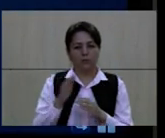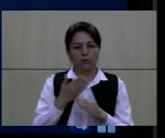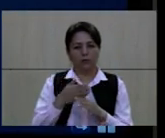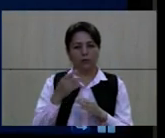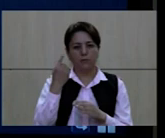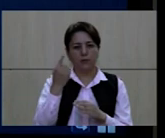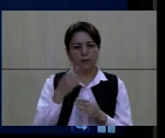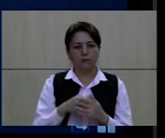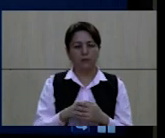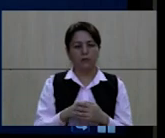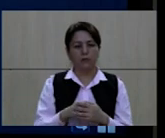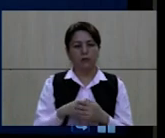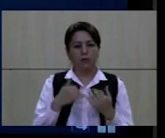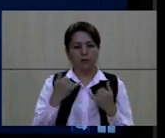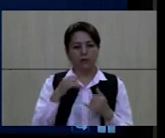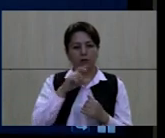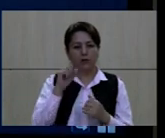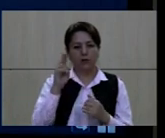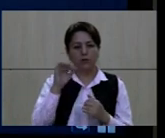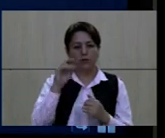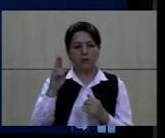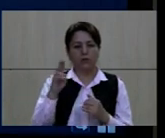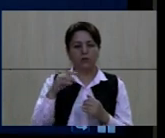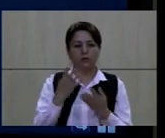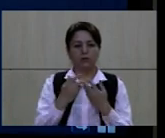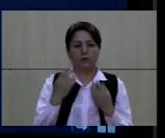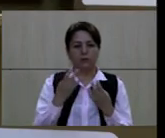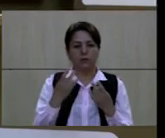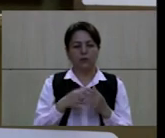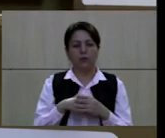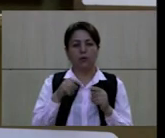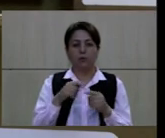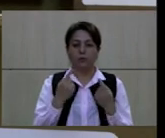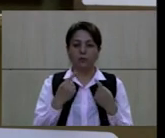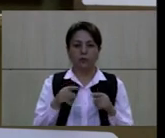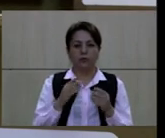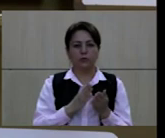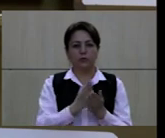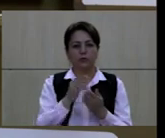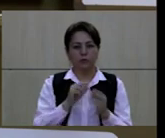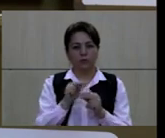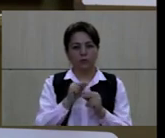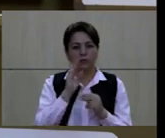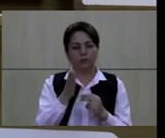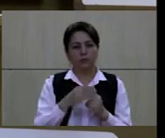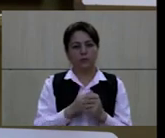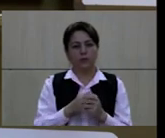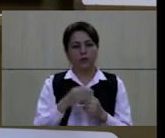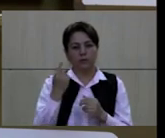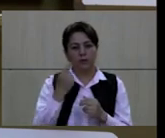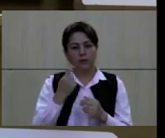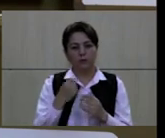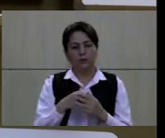1. Endi esa ekukni hisoblashimiz kerak. Keling, uni boshqacha usulini ham sizga o'rgatib qo'yay.